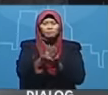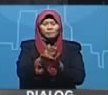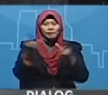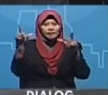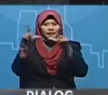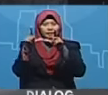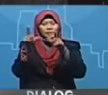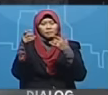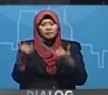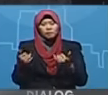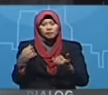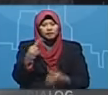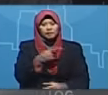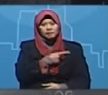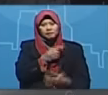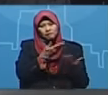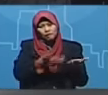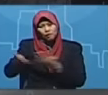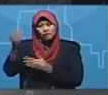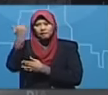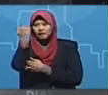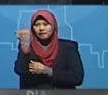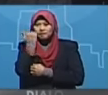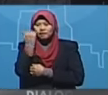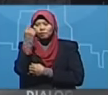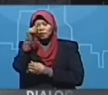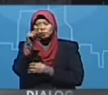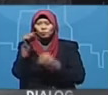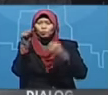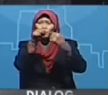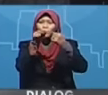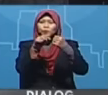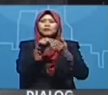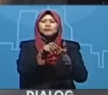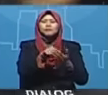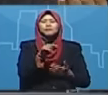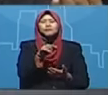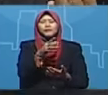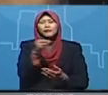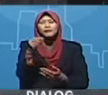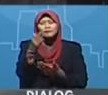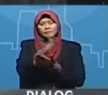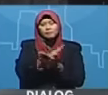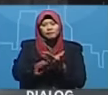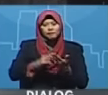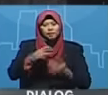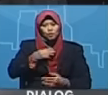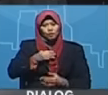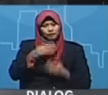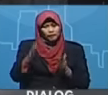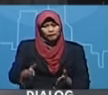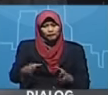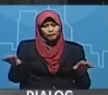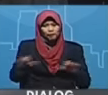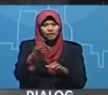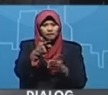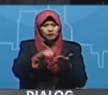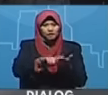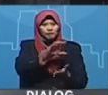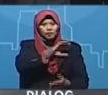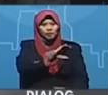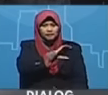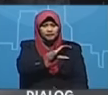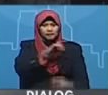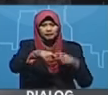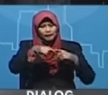susulan kita buat. Uh-huh. Bawa ke mahkamah untuk mendakwa mereka ini dan sebagainya. Dan ada sekiranya pengadu tadi yang buat report polis berkaitan apa